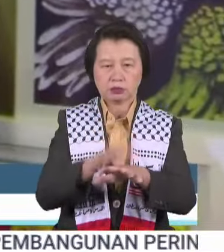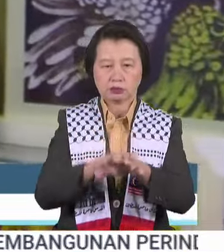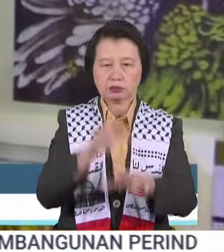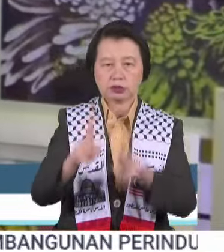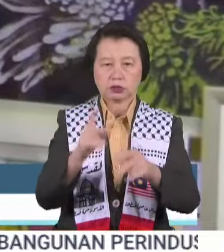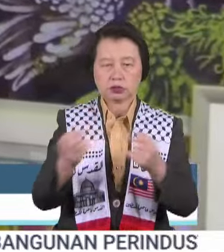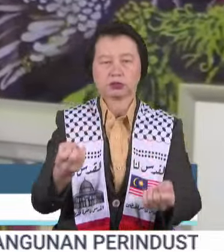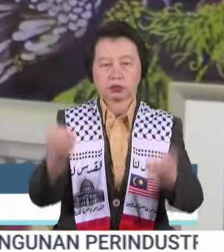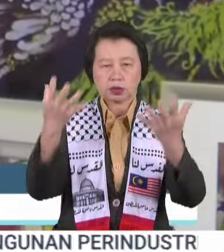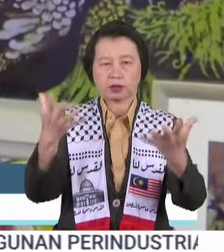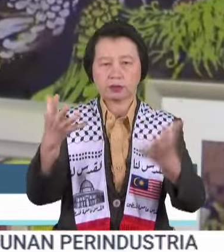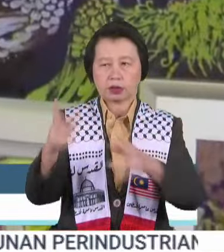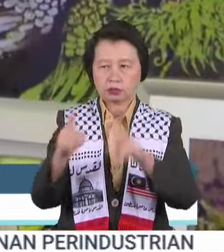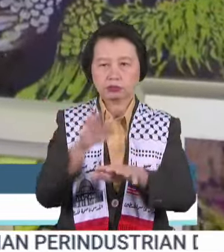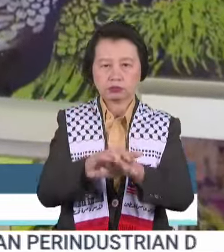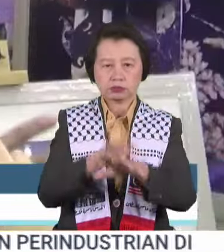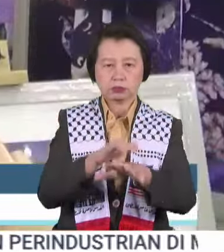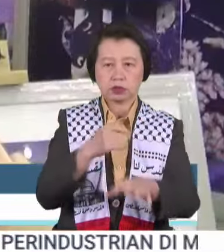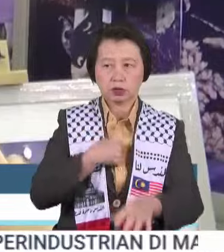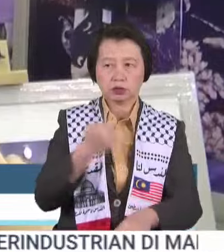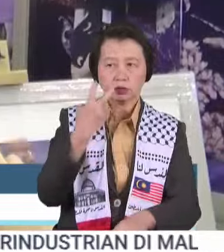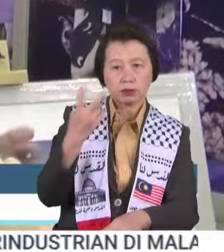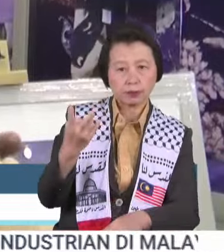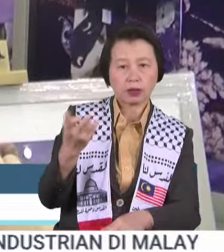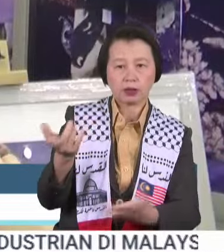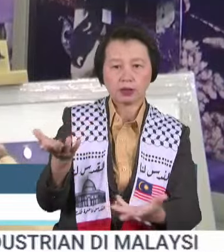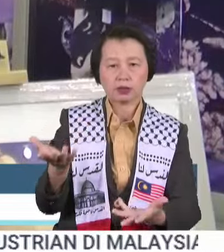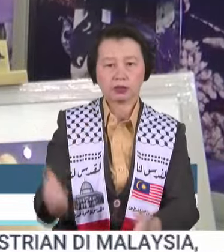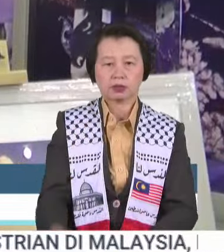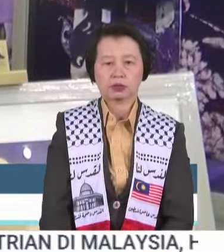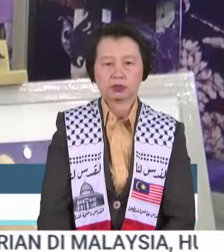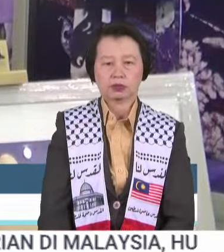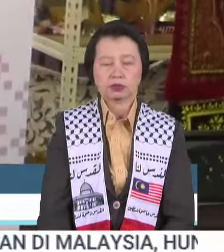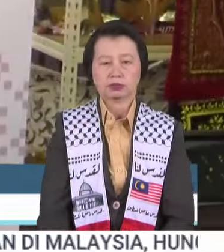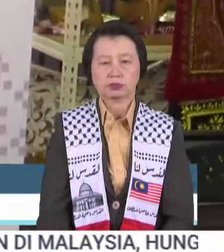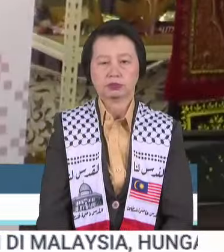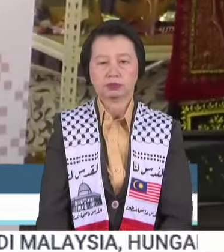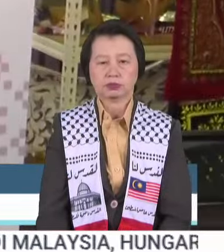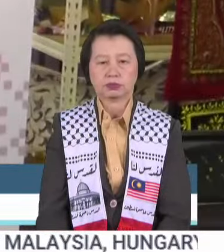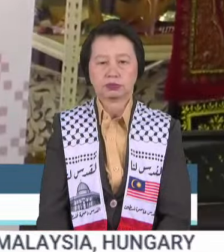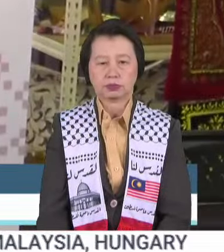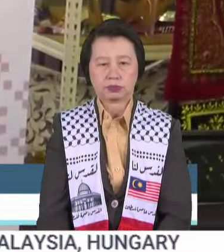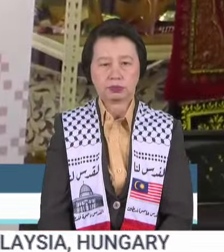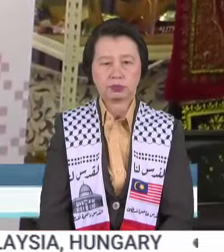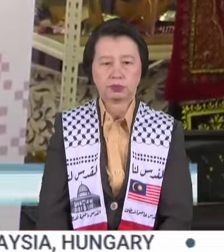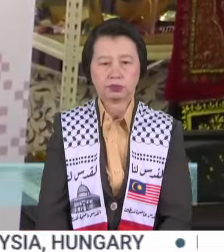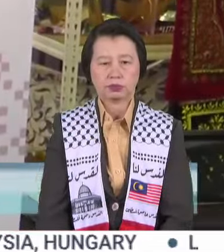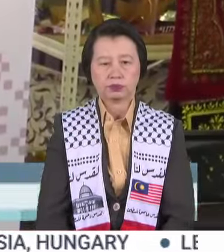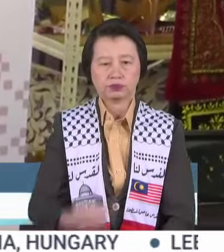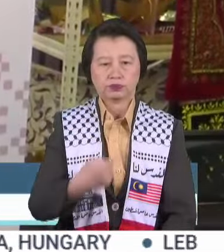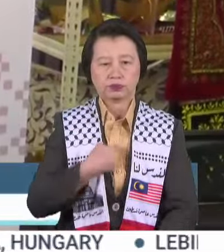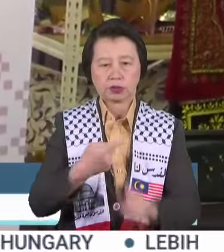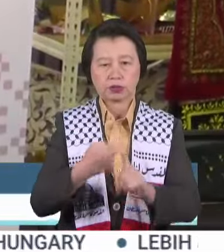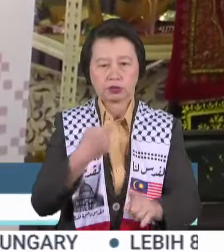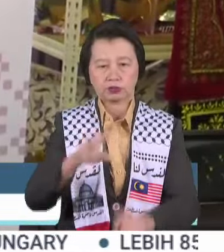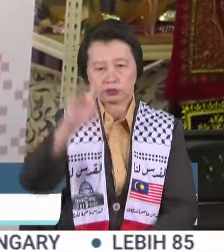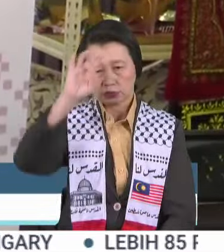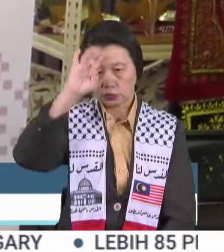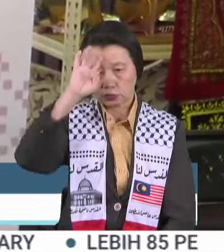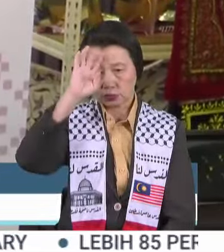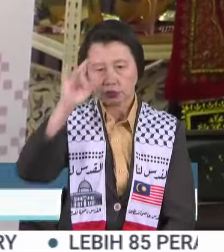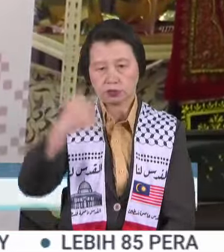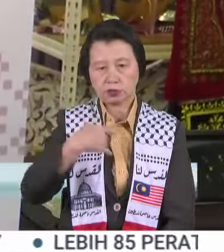ramai itu kepada hasil kerja saya lah. Artwork saya ni lah, lukisan batik saya ni. I promote for Indian art